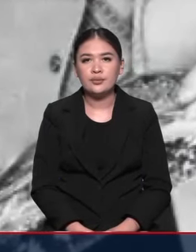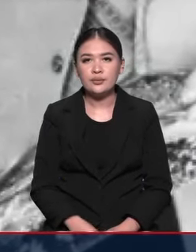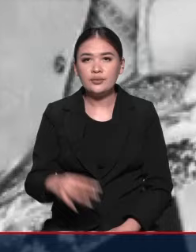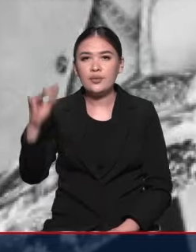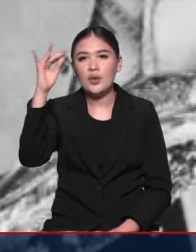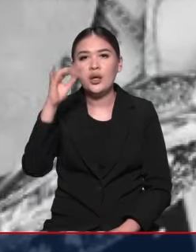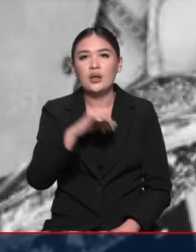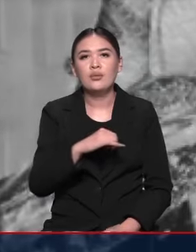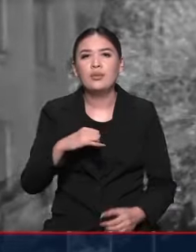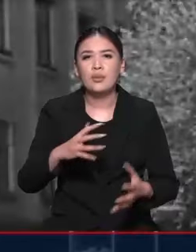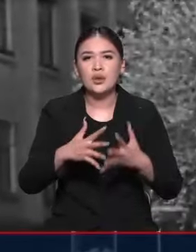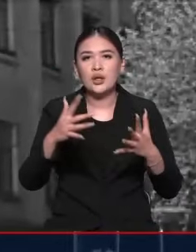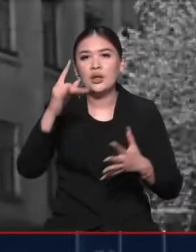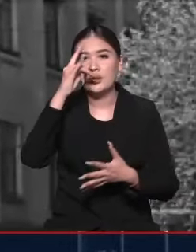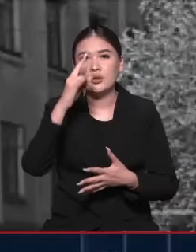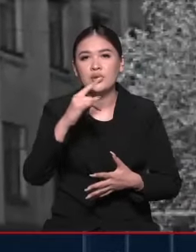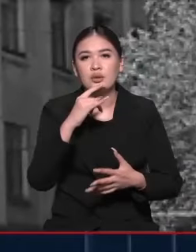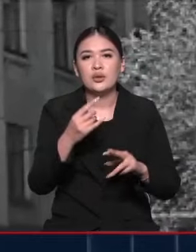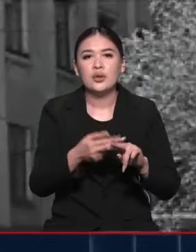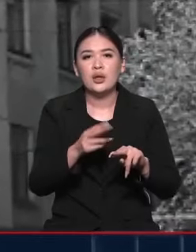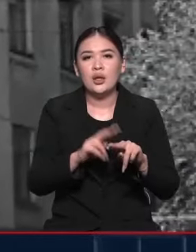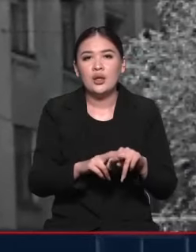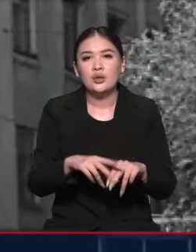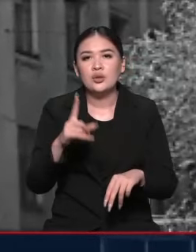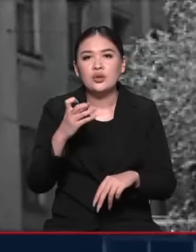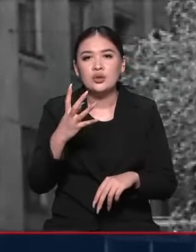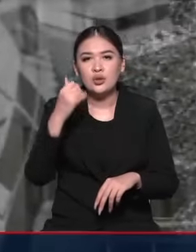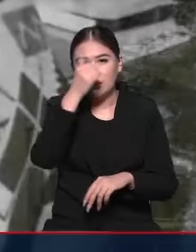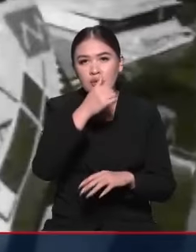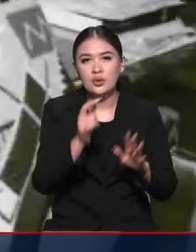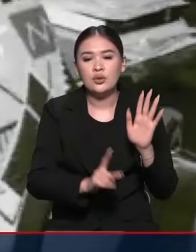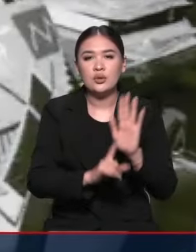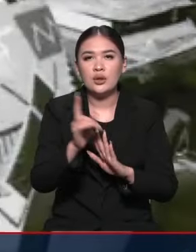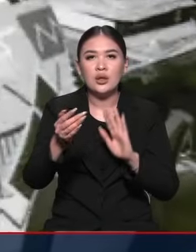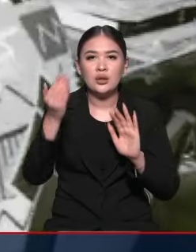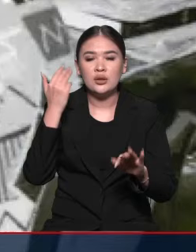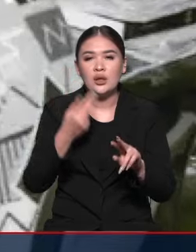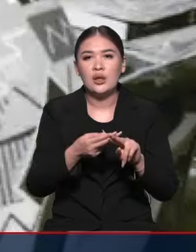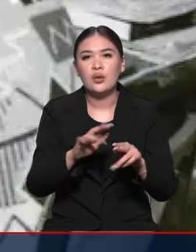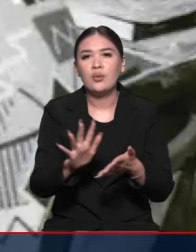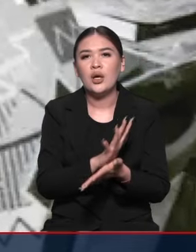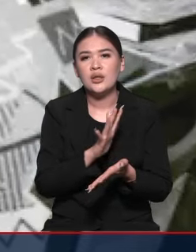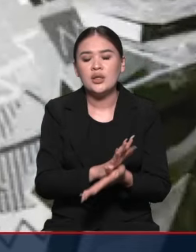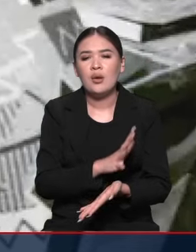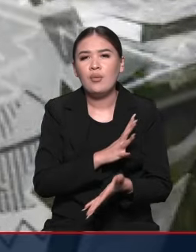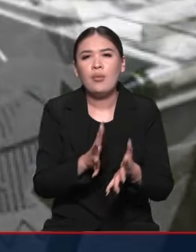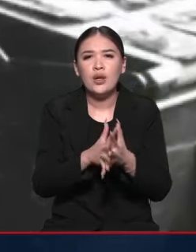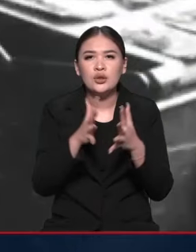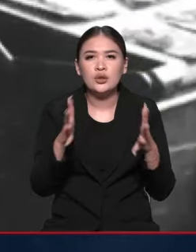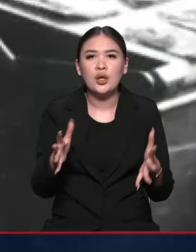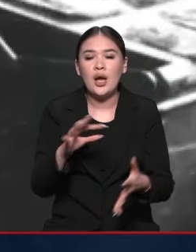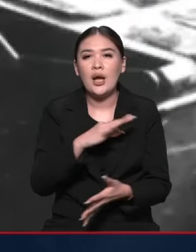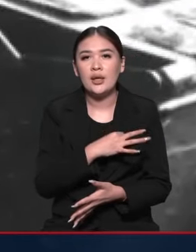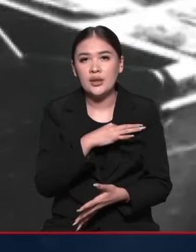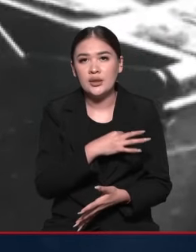История одного из крупнейших казахстанских изданий началась 104 года назад, тогда, как и многие, газета была частью большевистского телеграфного